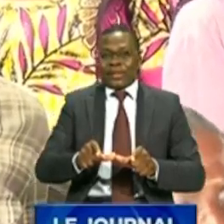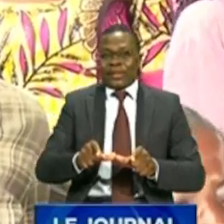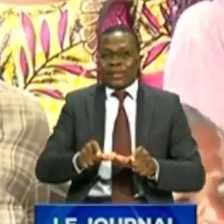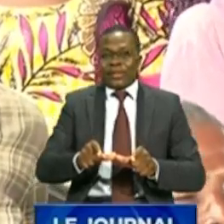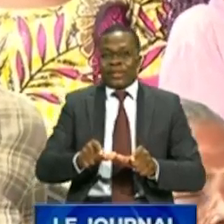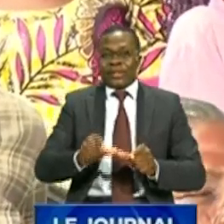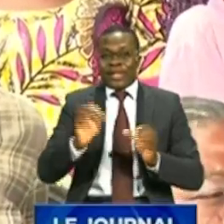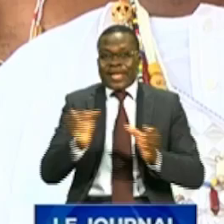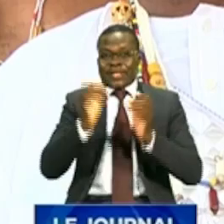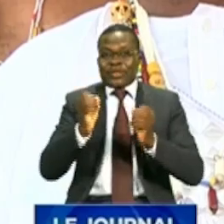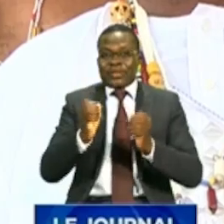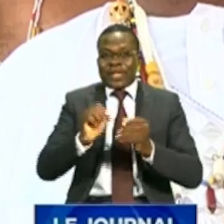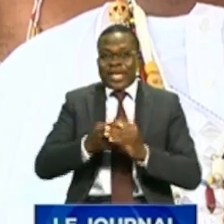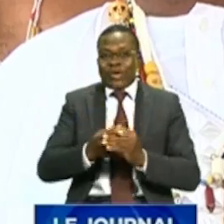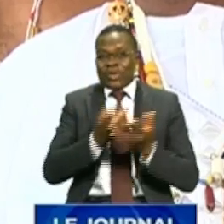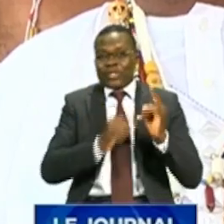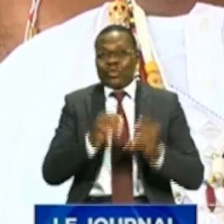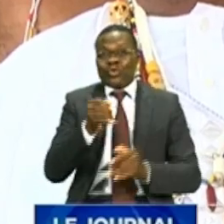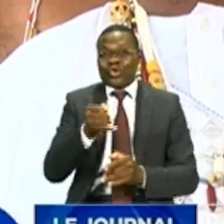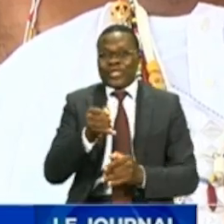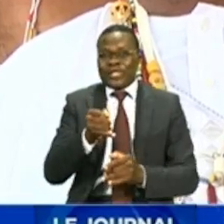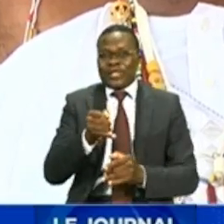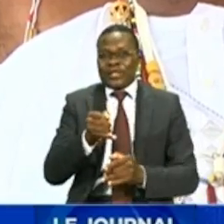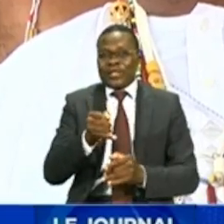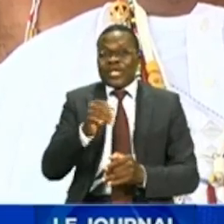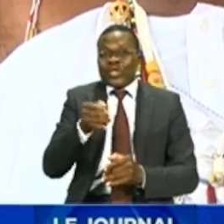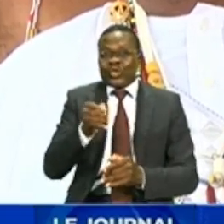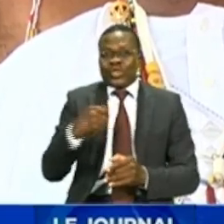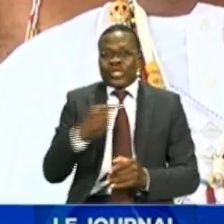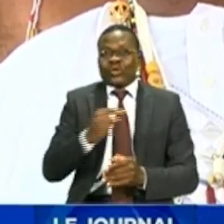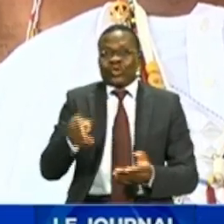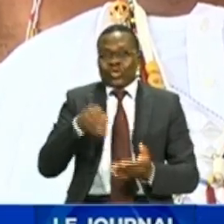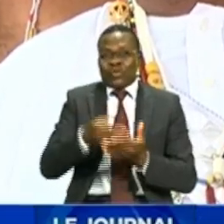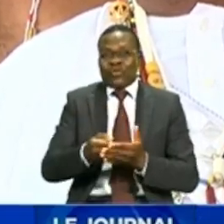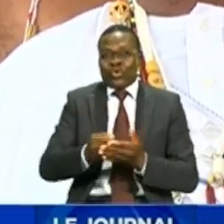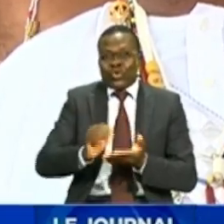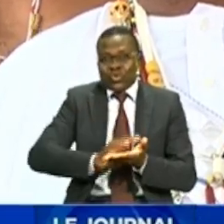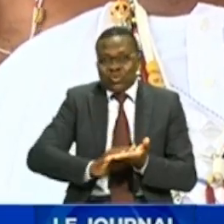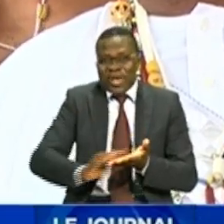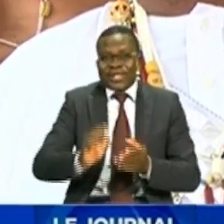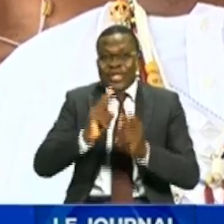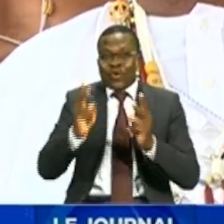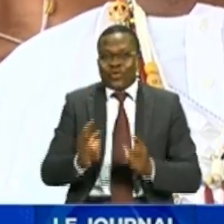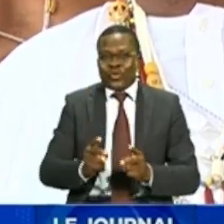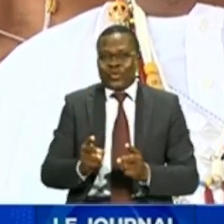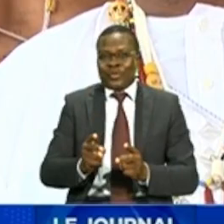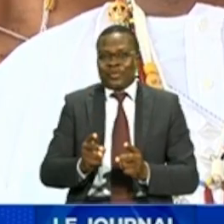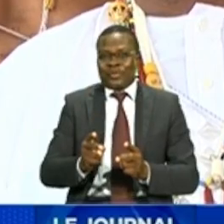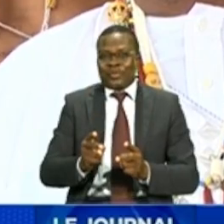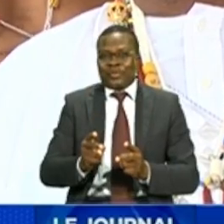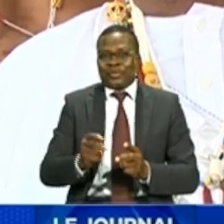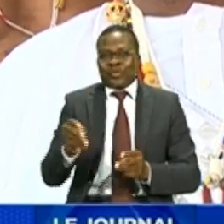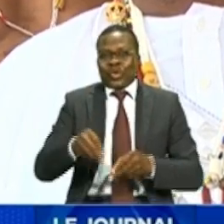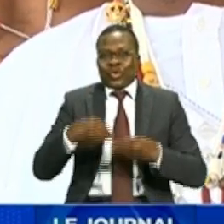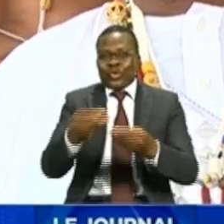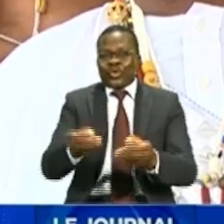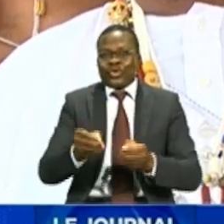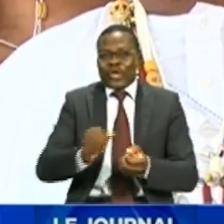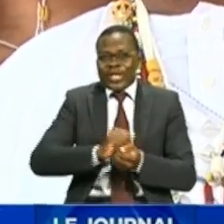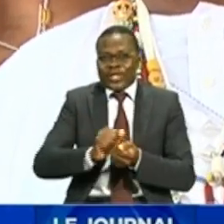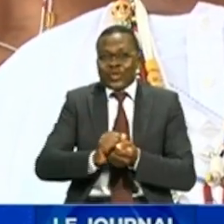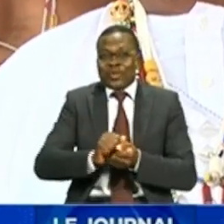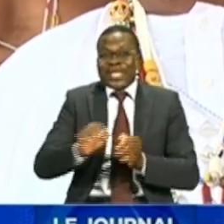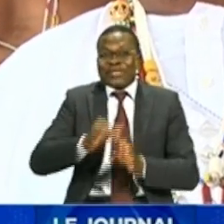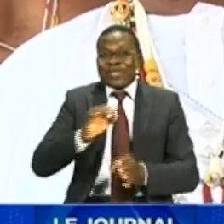La cérémonie, elle a commencé depuis jeudi. Jeudi, nous sommes venus toiletter le vaudou, lui donner son bain